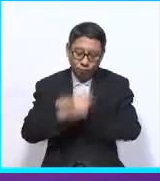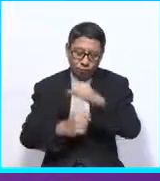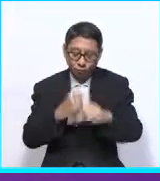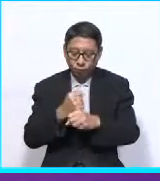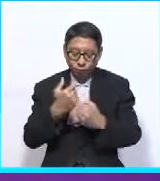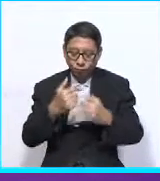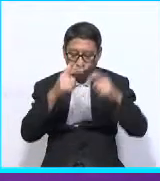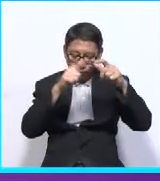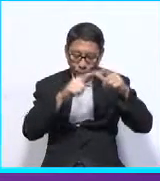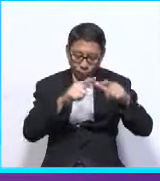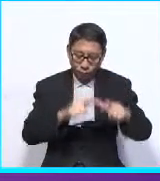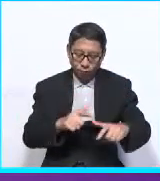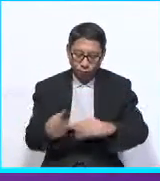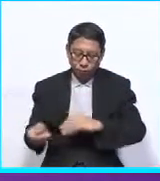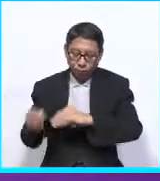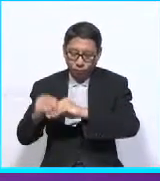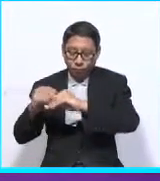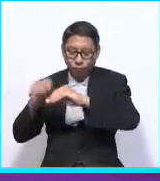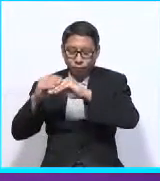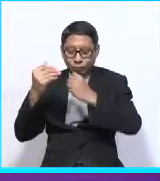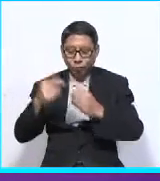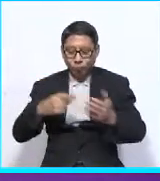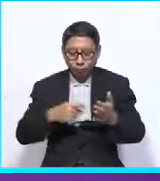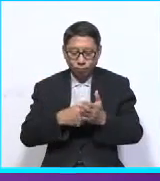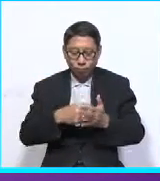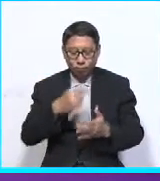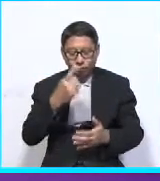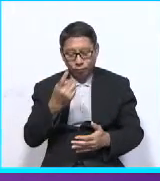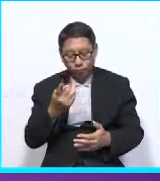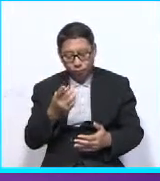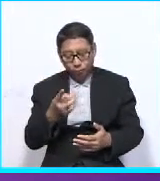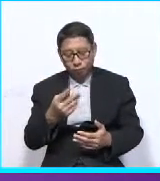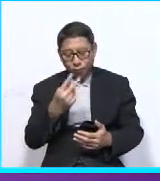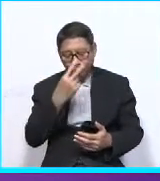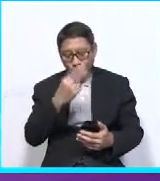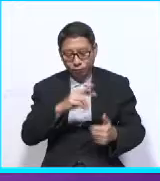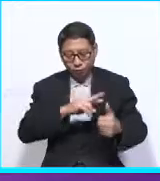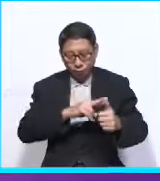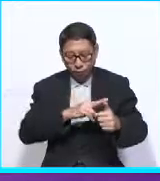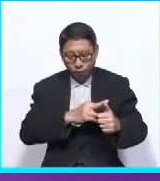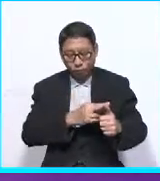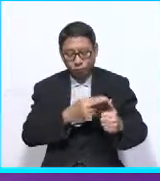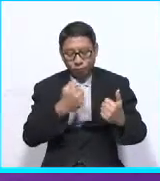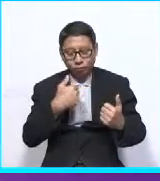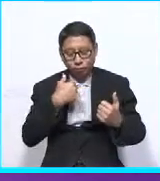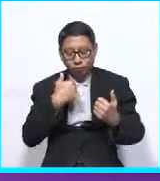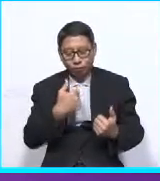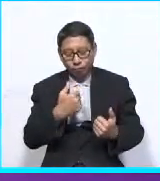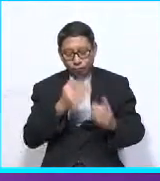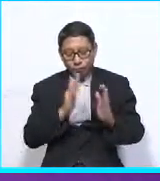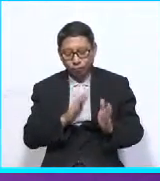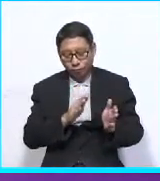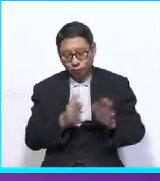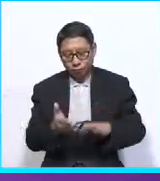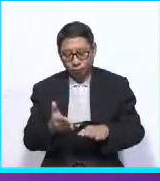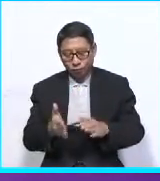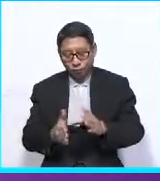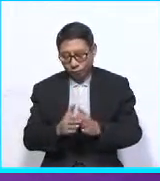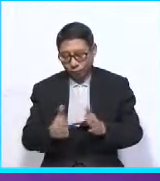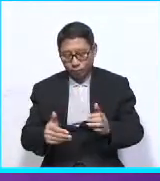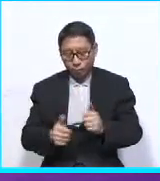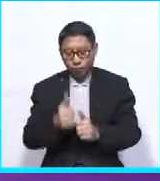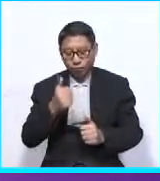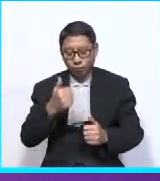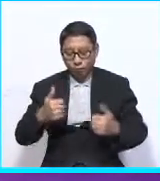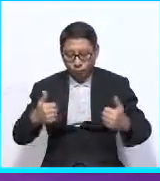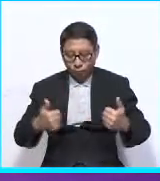นมีจำนวนที่ลดลงหรือว่าเพิ่มมากยิ่งขึ้นมีสาเหตุจากอะไรคือต้องดูตั้งแต่ต้นทางเลยสำหรับผู้เสียชีวิตมากที่สุดจ